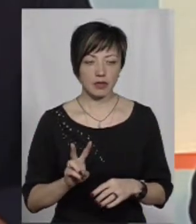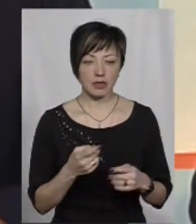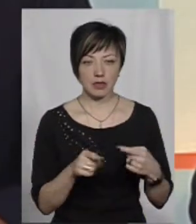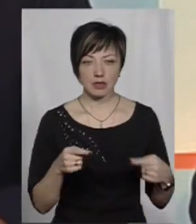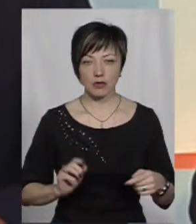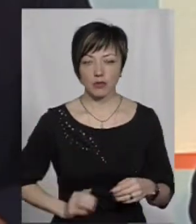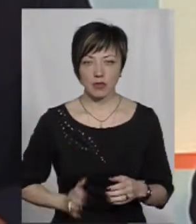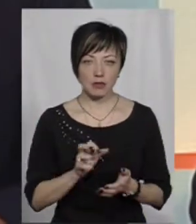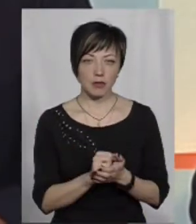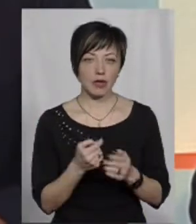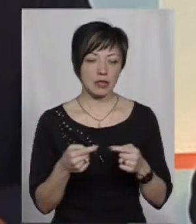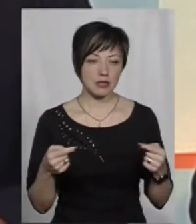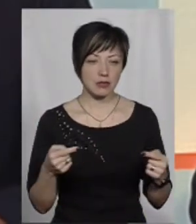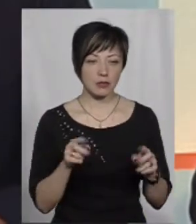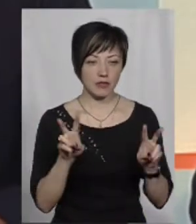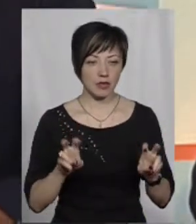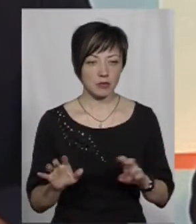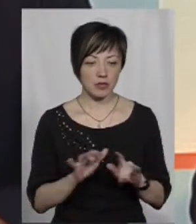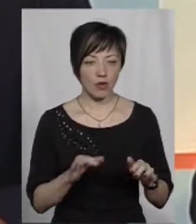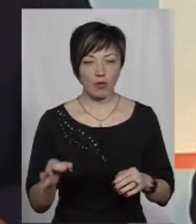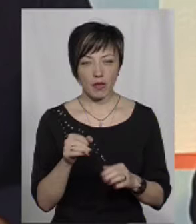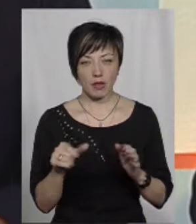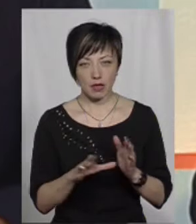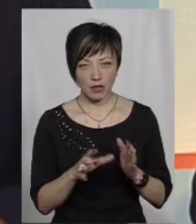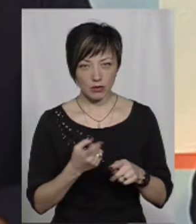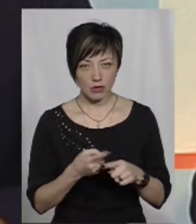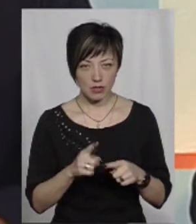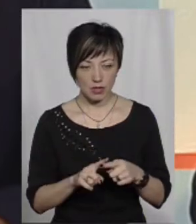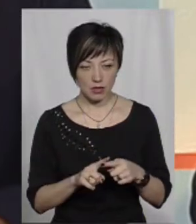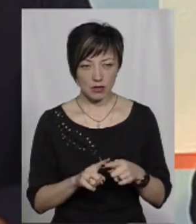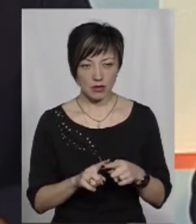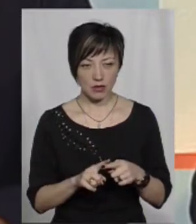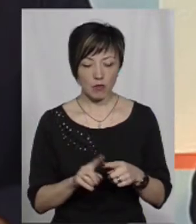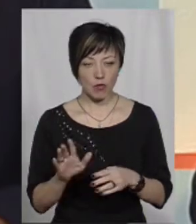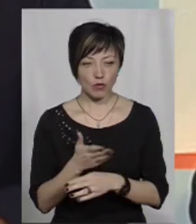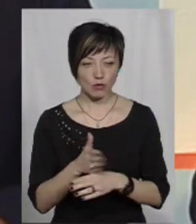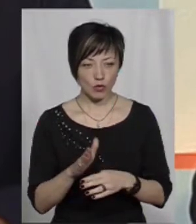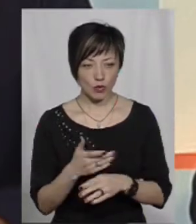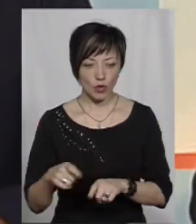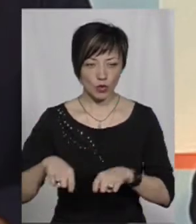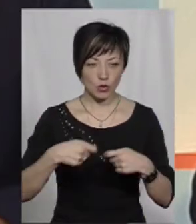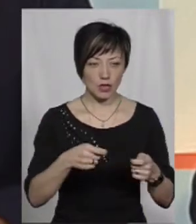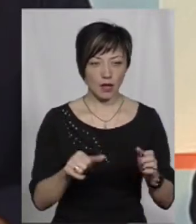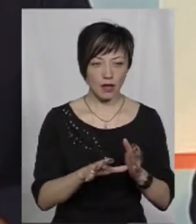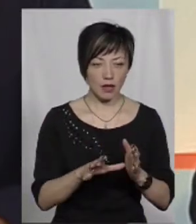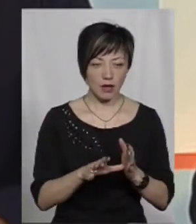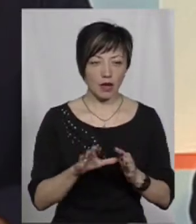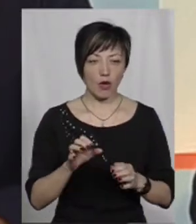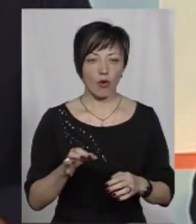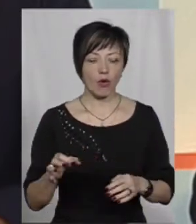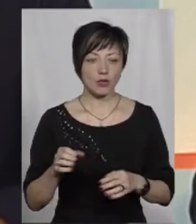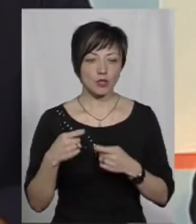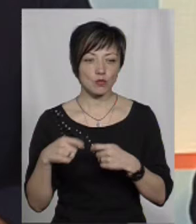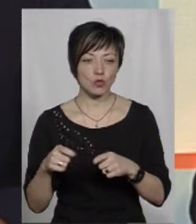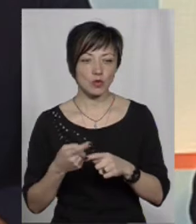які займаються різними видами діяльності. Де Хмельницькобленерго – це компанія по розподілу, по доставці електричної енергії.